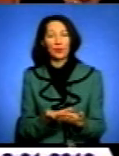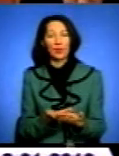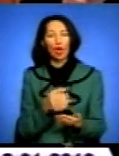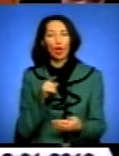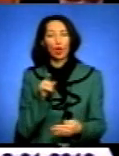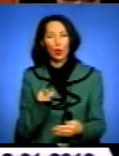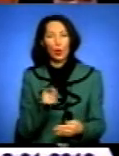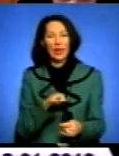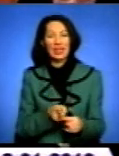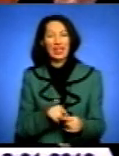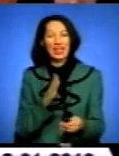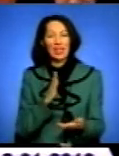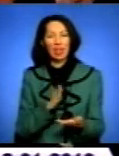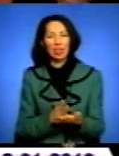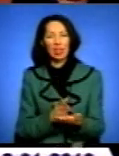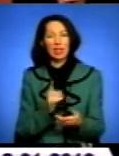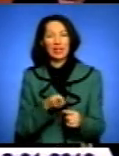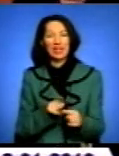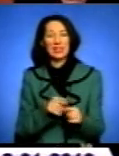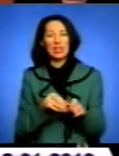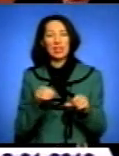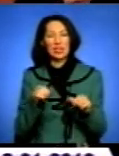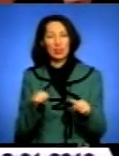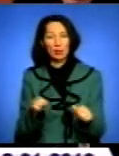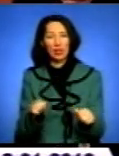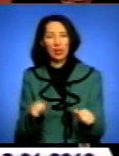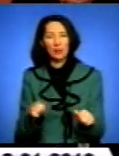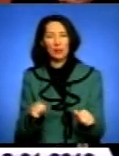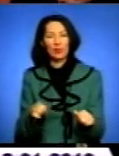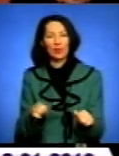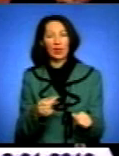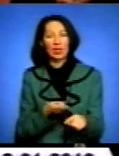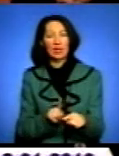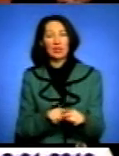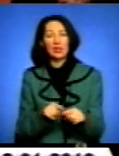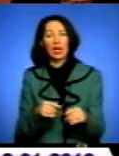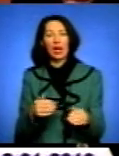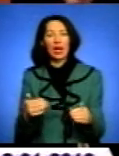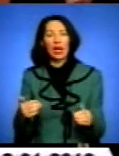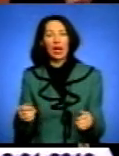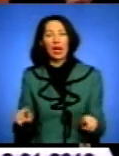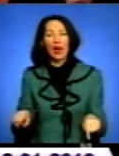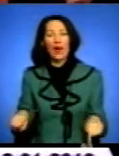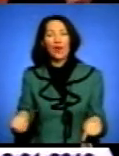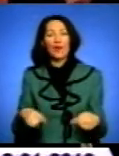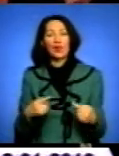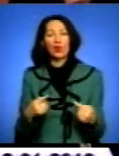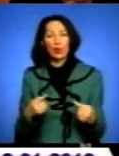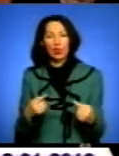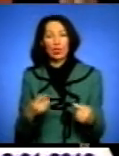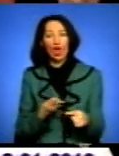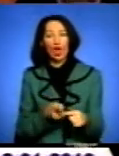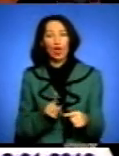той, який є на цій землі, це відродження цього